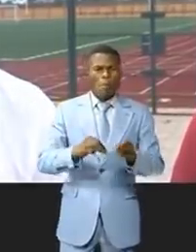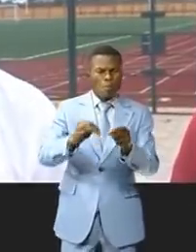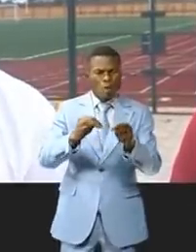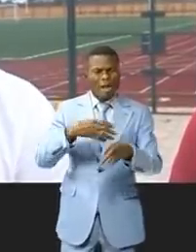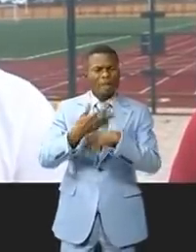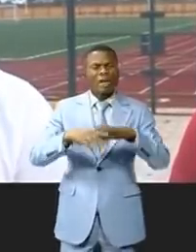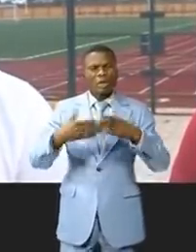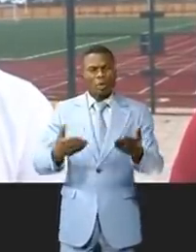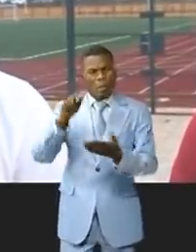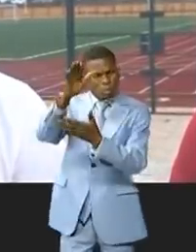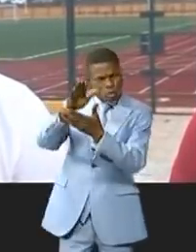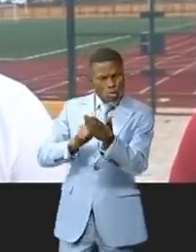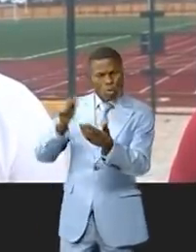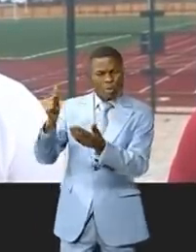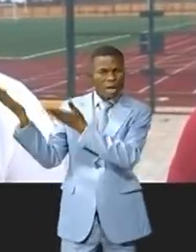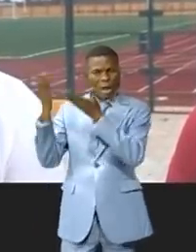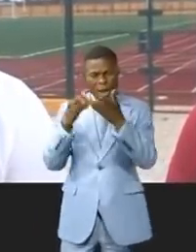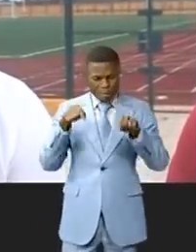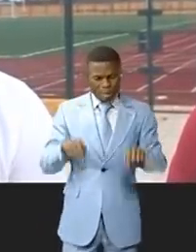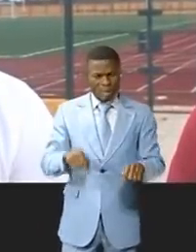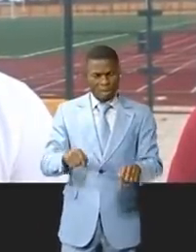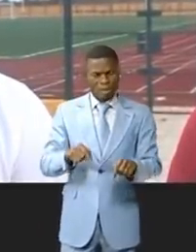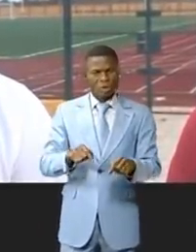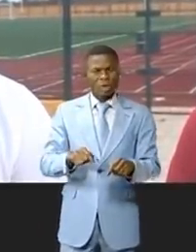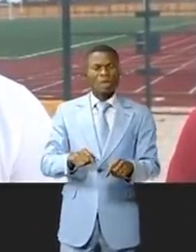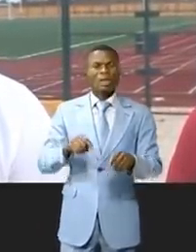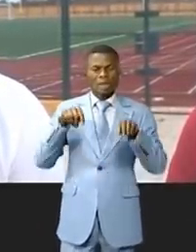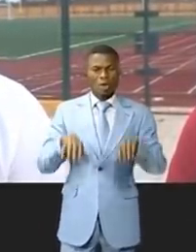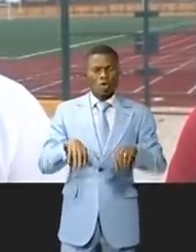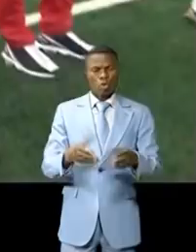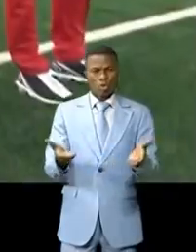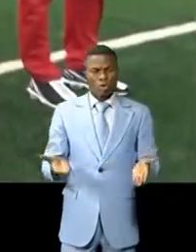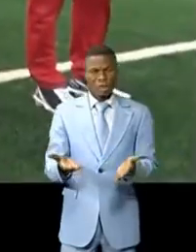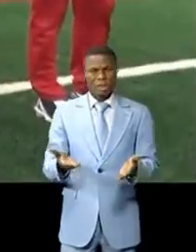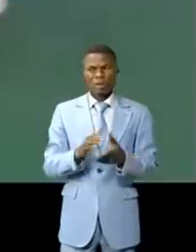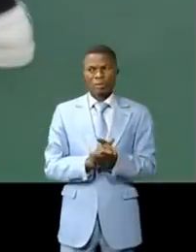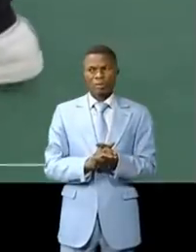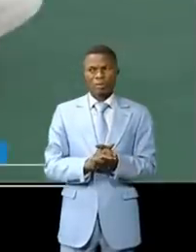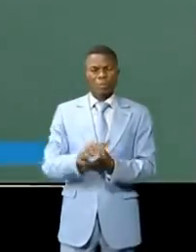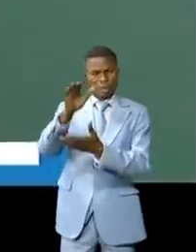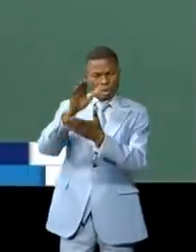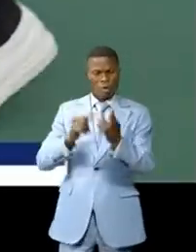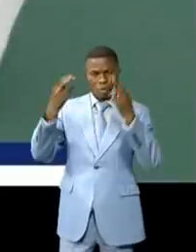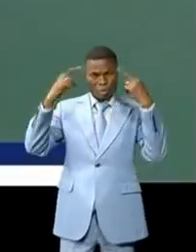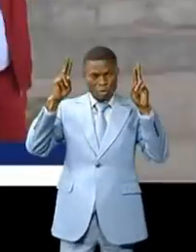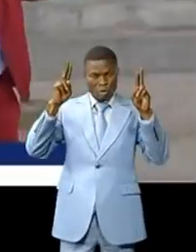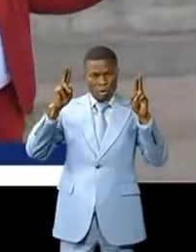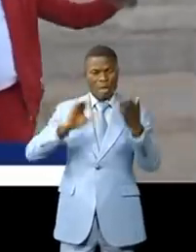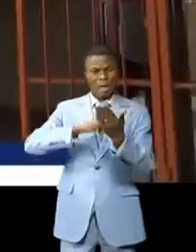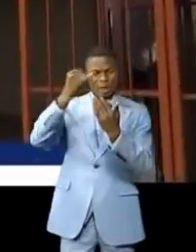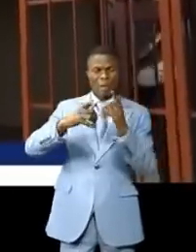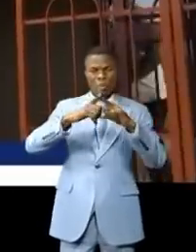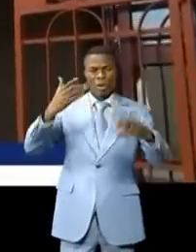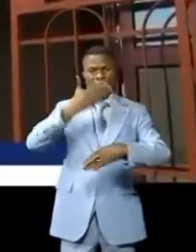aussi, pourquoi pas copier certains plans pour les adapter aussi chez nous en RDC. Une copie réussie du vaste projet